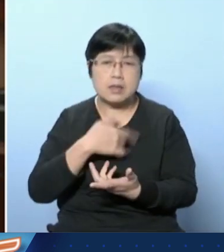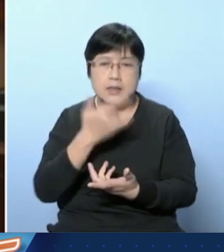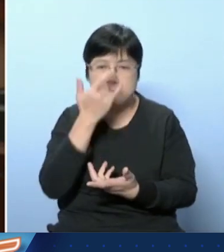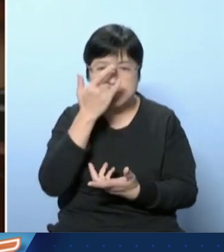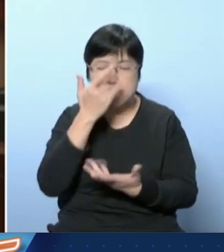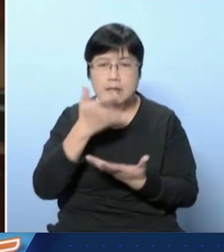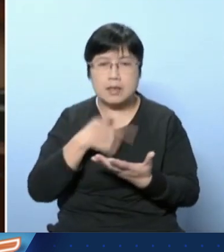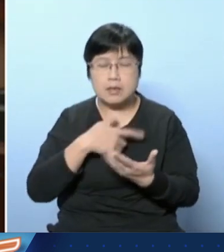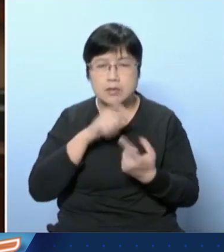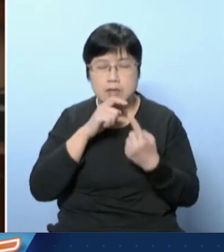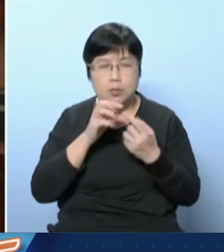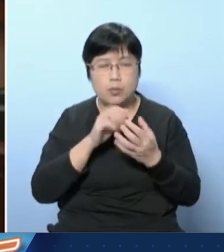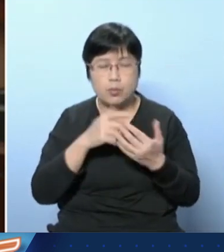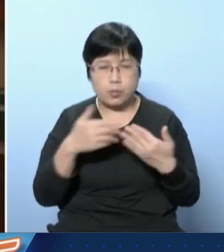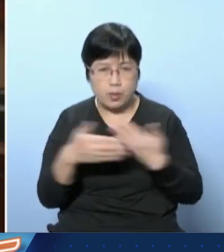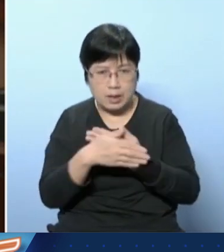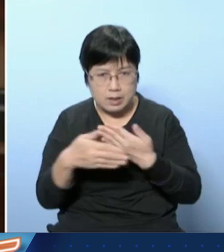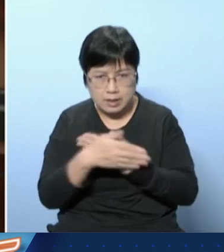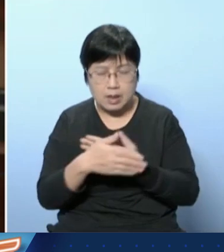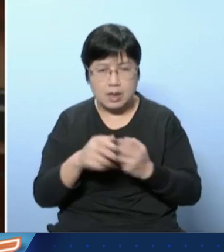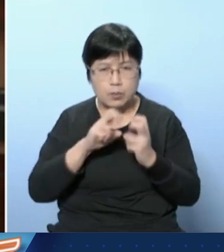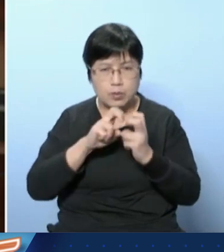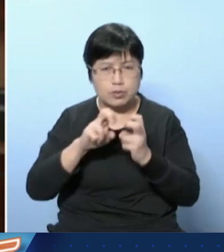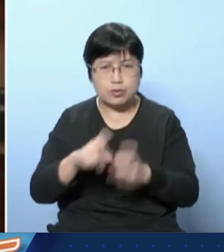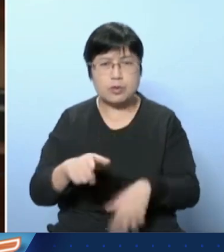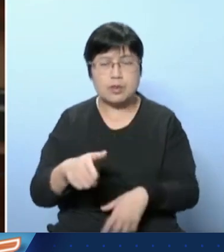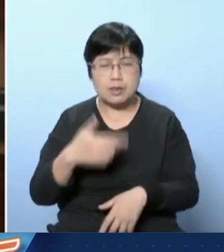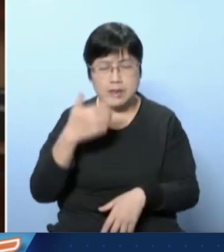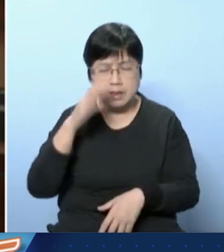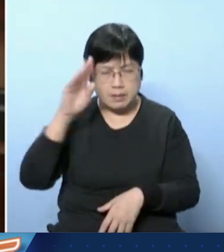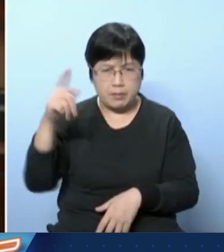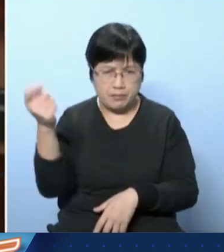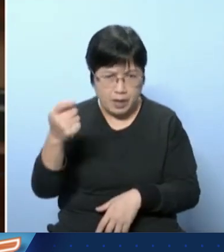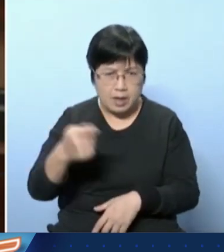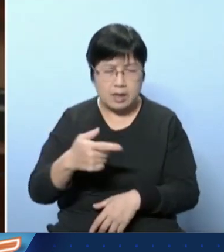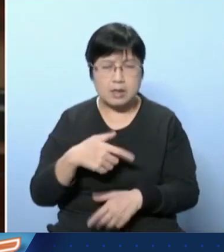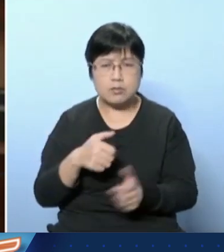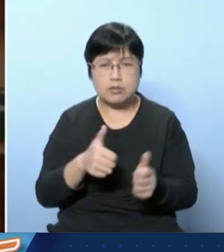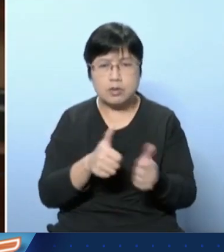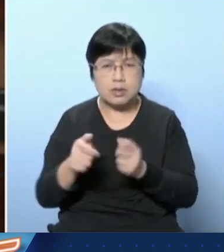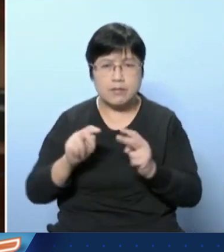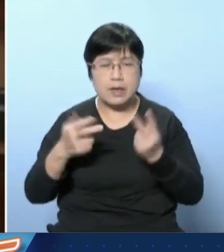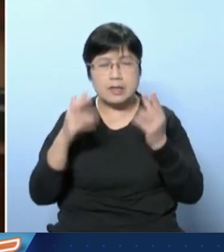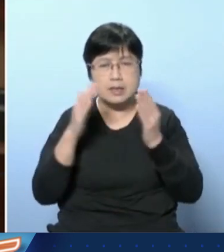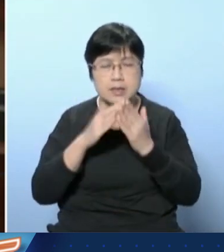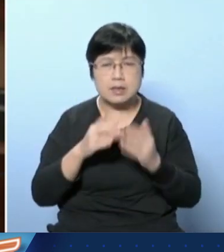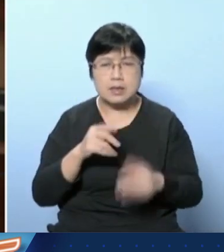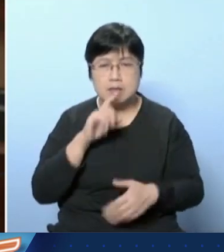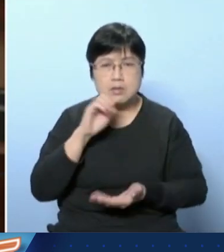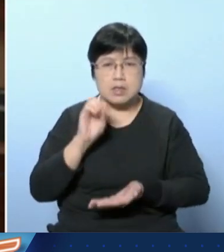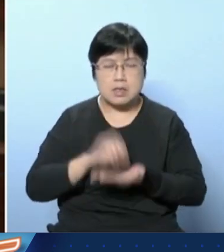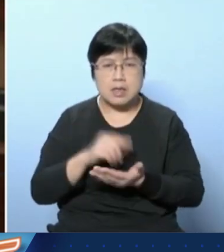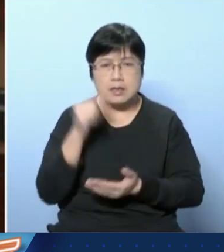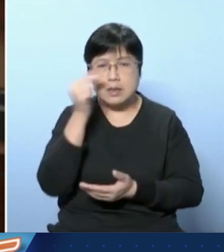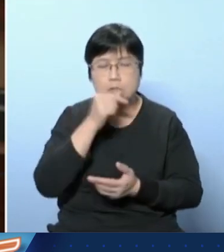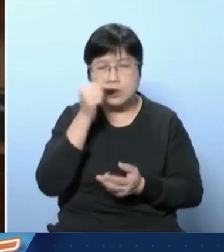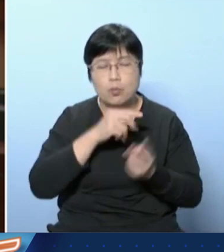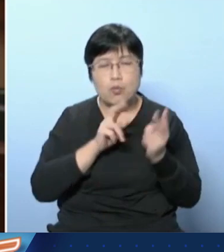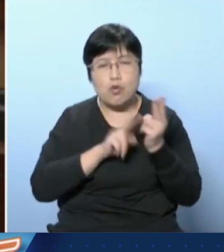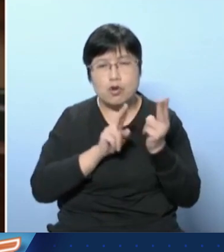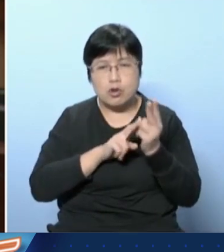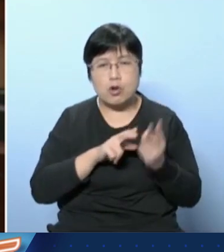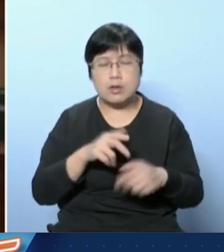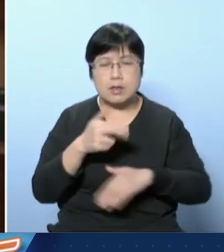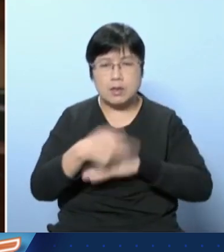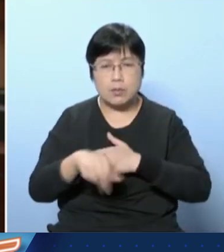集體的運輸的，希望是可以盡快落實。亦都感謝發展局是推動了這個落實這個遊旺計劃，亦都